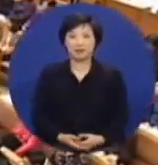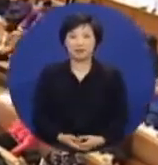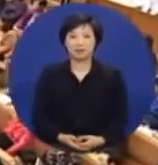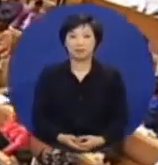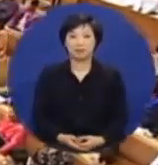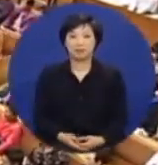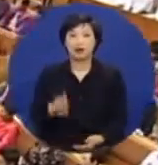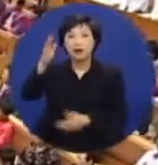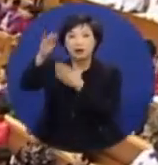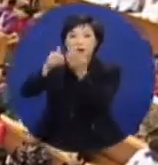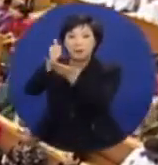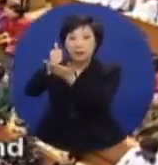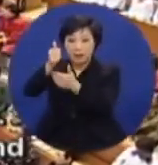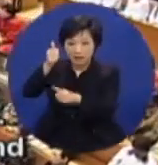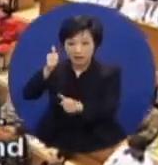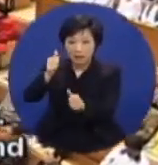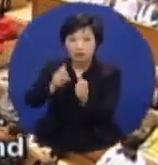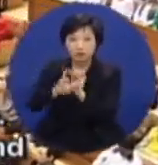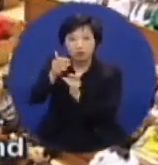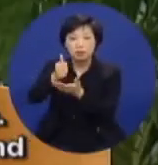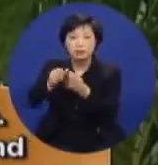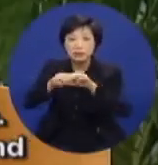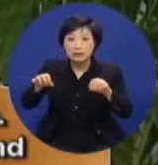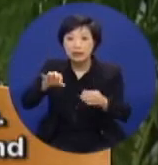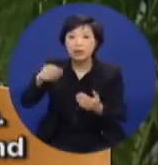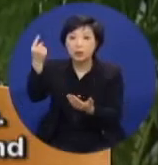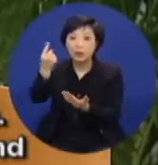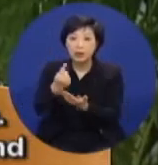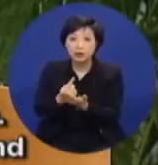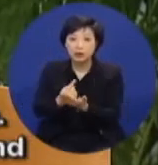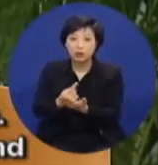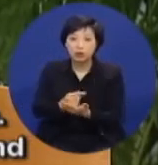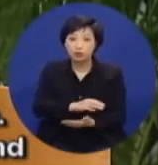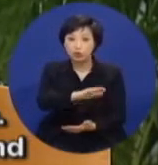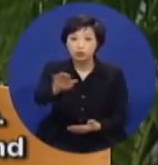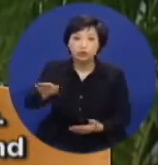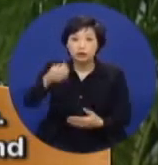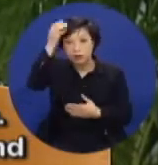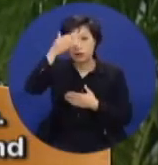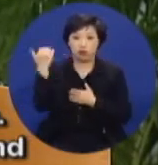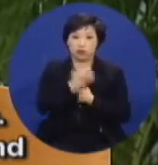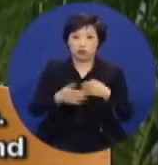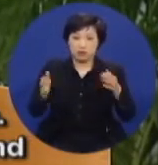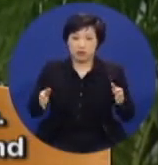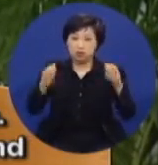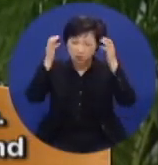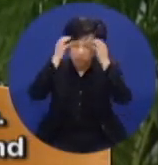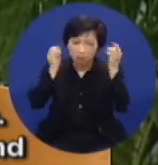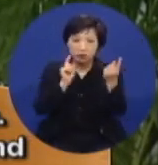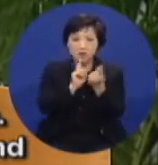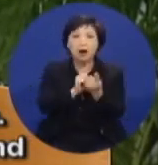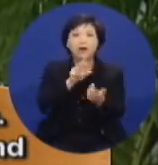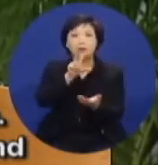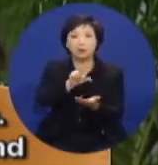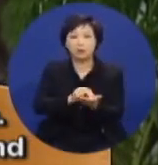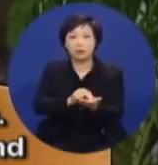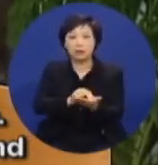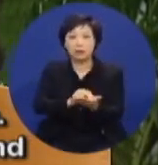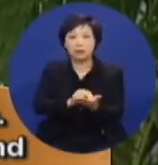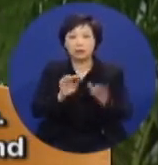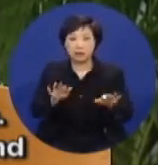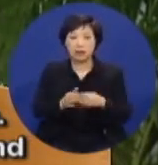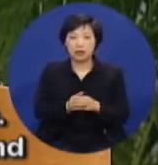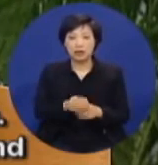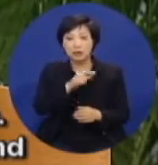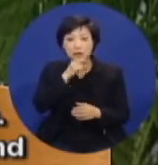하나님이 안 우리 떠니 오셔서 인강이 이 영육간의 당하는 고통의 문제를 휴